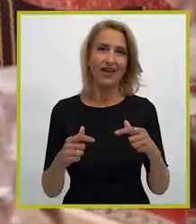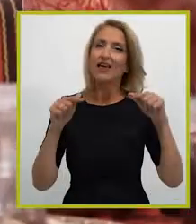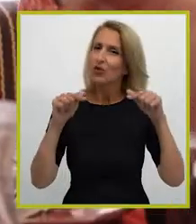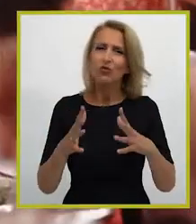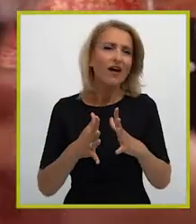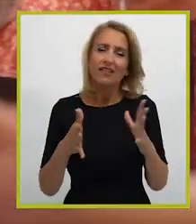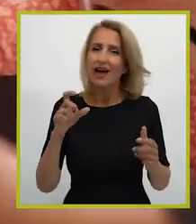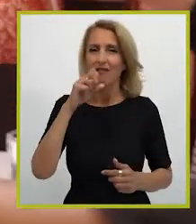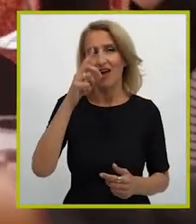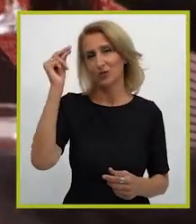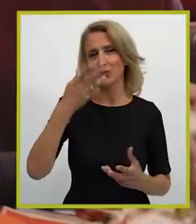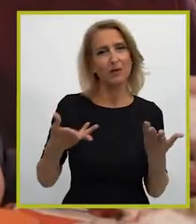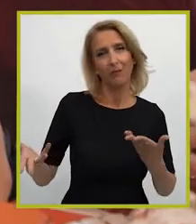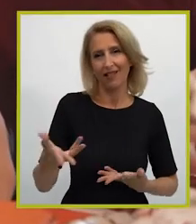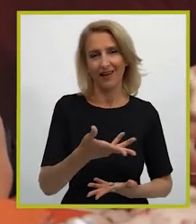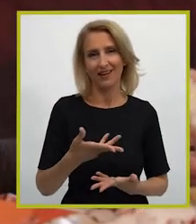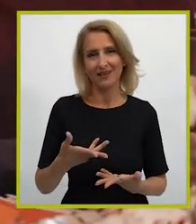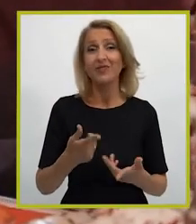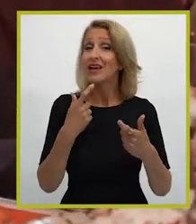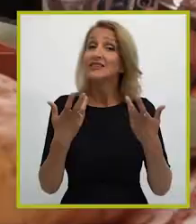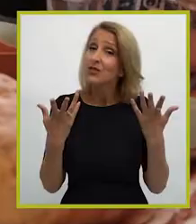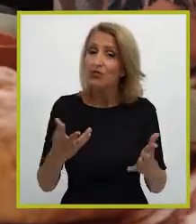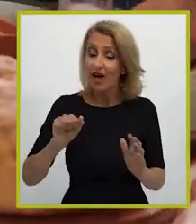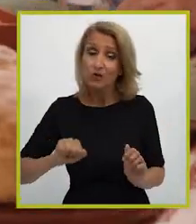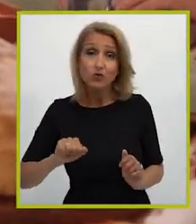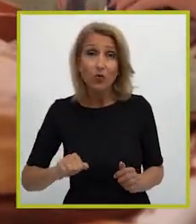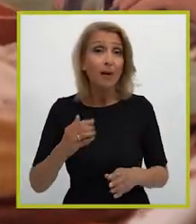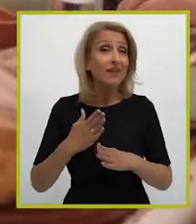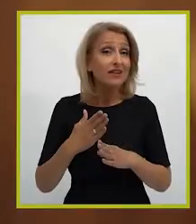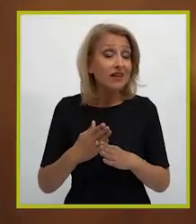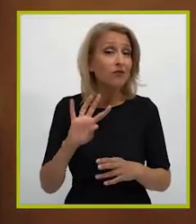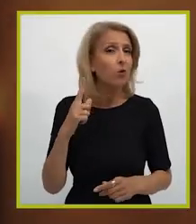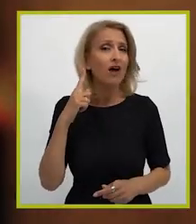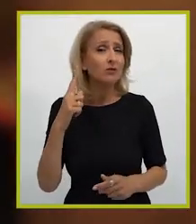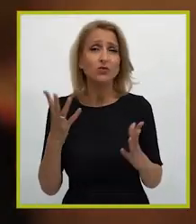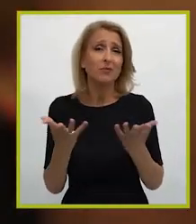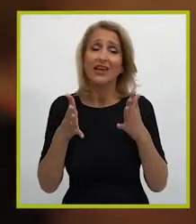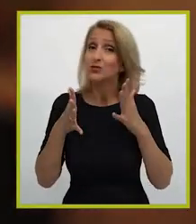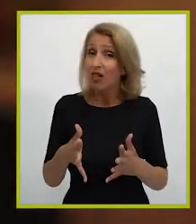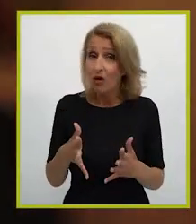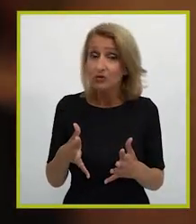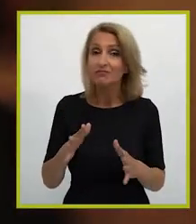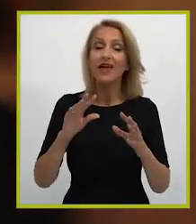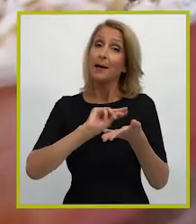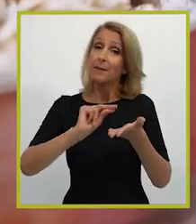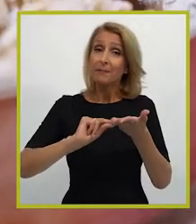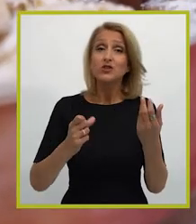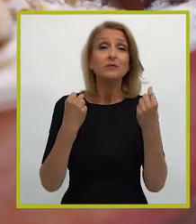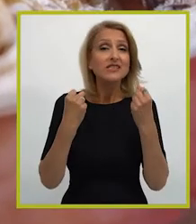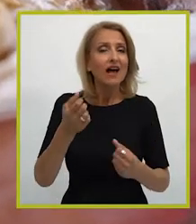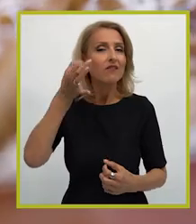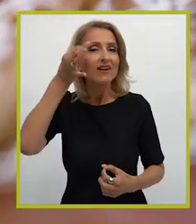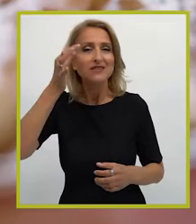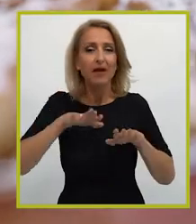Да сме живи и здрави. Това е най-важното за българите. Затова чукаме на дърво, когато чуем нещо лошо.